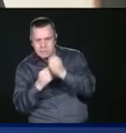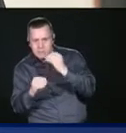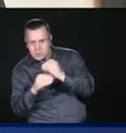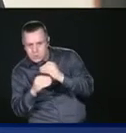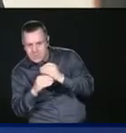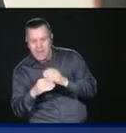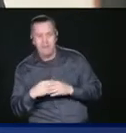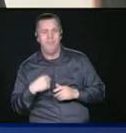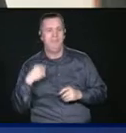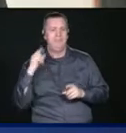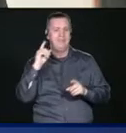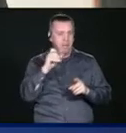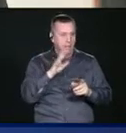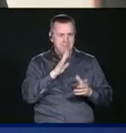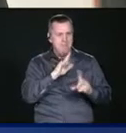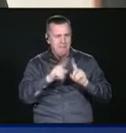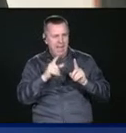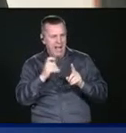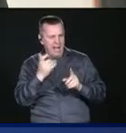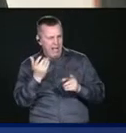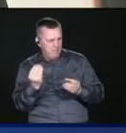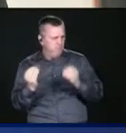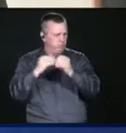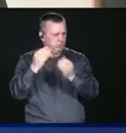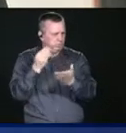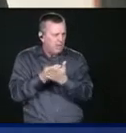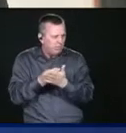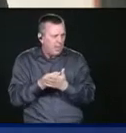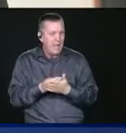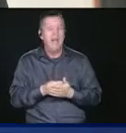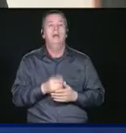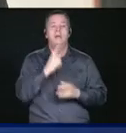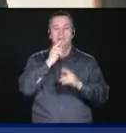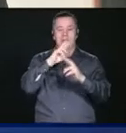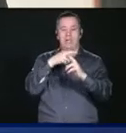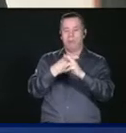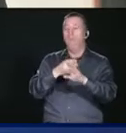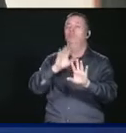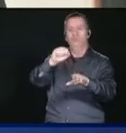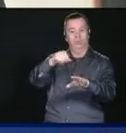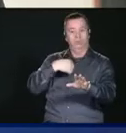pour voir quelles seraient les mesures appropriées pour le Canada et les entreprises.